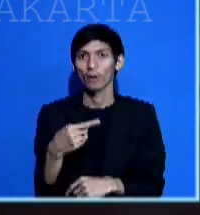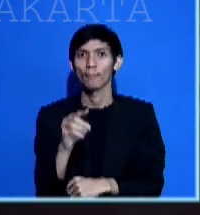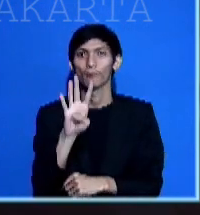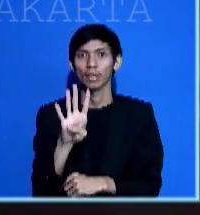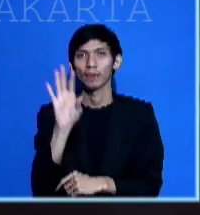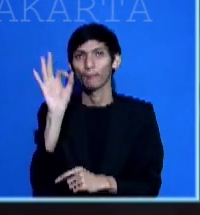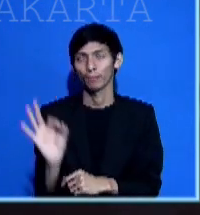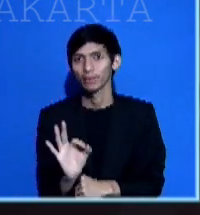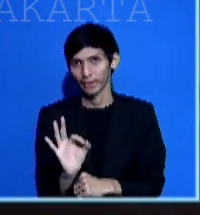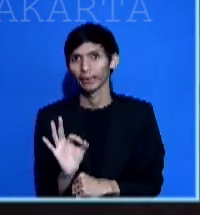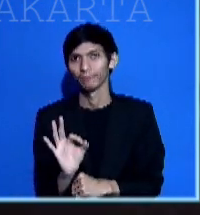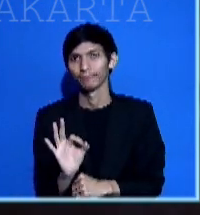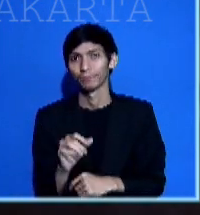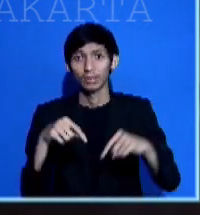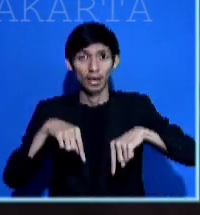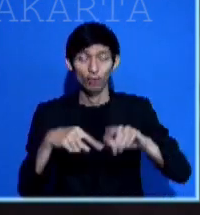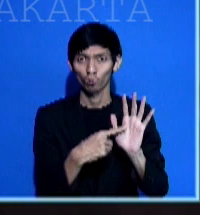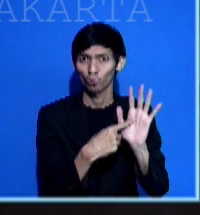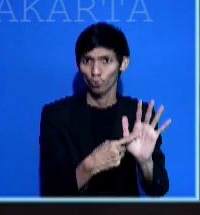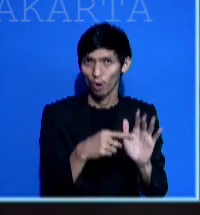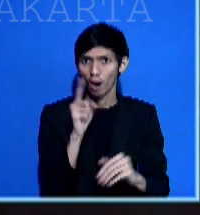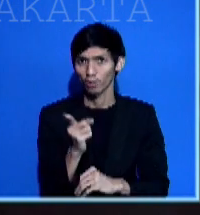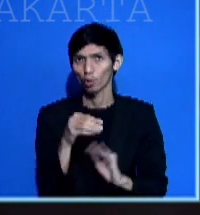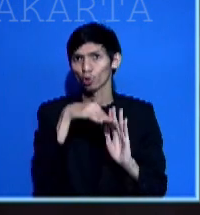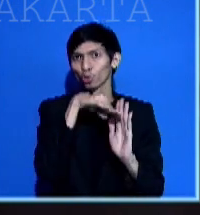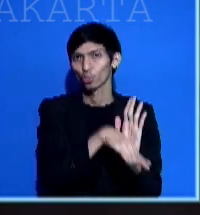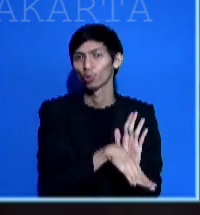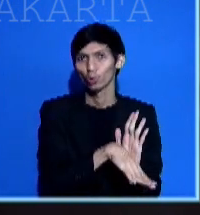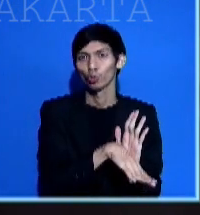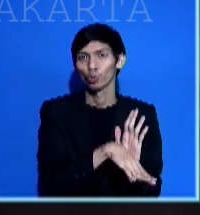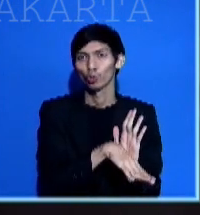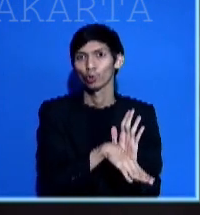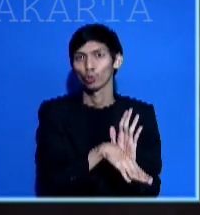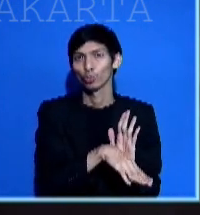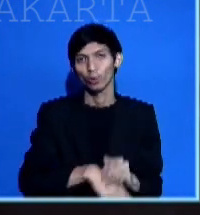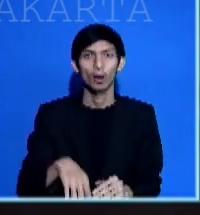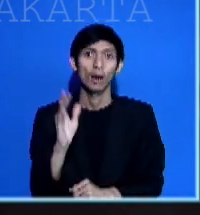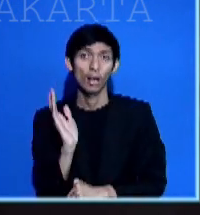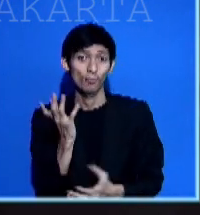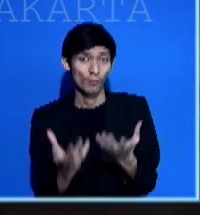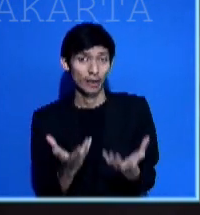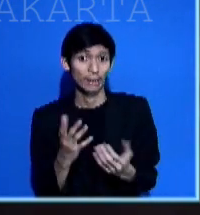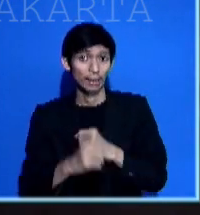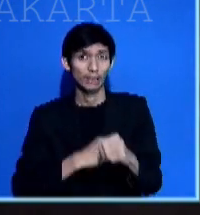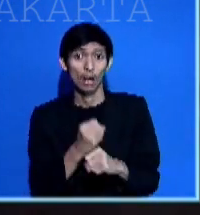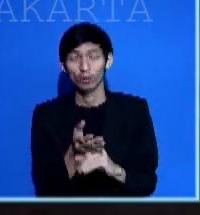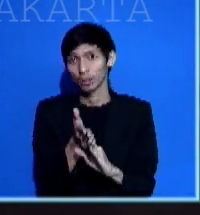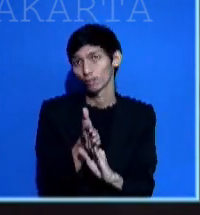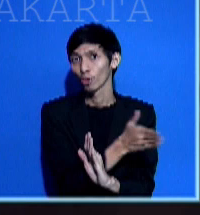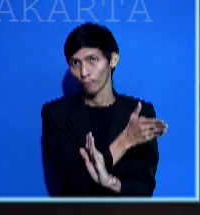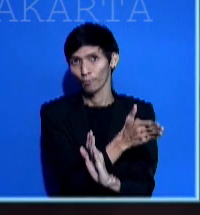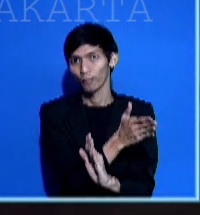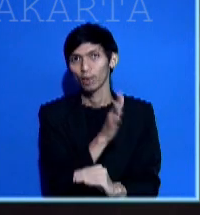11,04% menunjukkan penurunan yang berarti bila dibandingkan dengan tahun sebelumnya yang masih